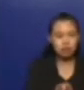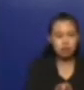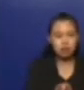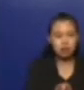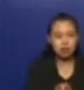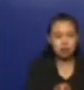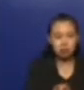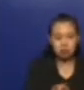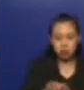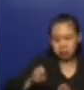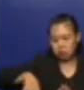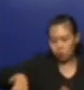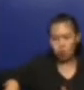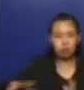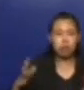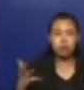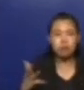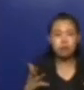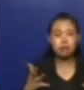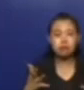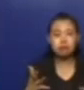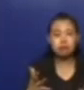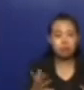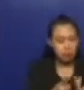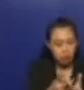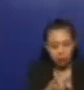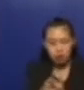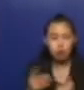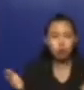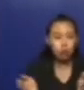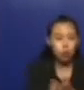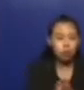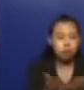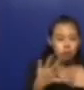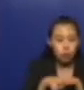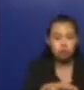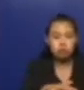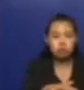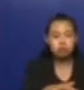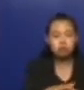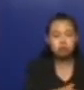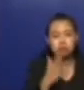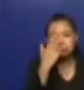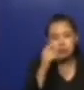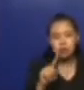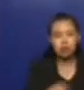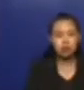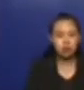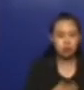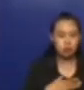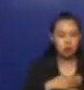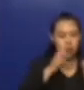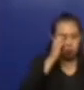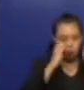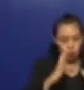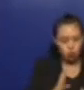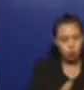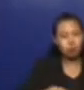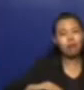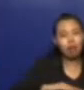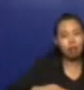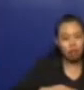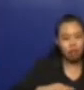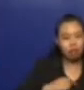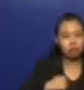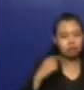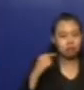น้ำผมก็บอกว่าผมไม่ใช่นักคณิตศาสตร์ผมเป็นครูพลานามัยจะไปดู